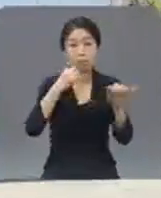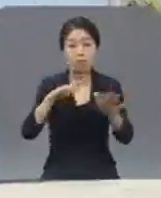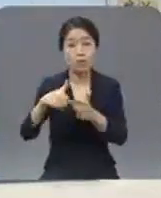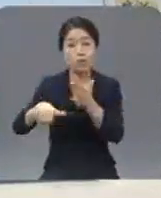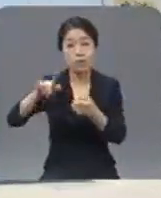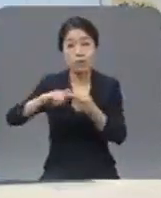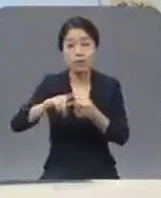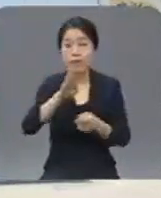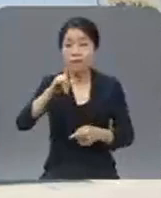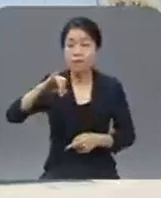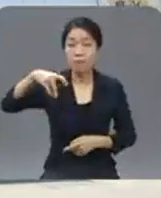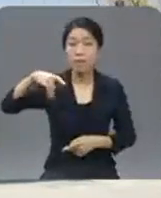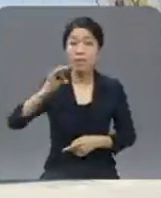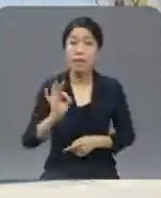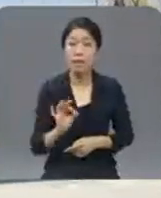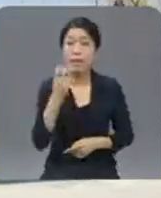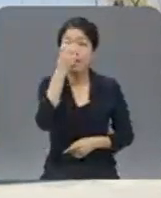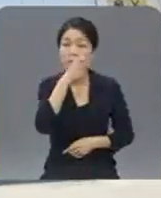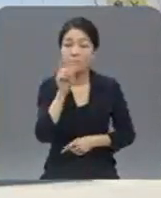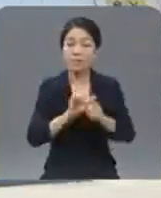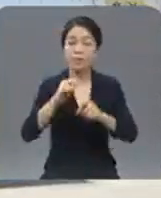검사를 강화합니다 전남도교육청은